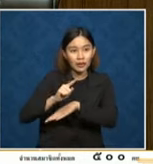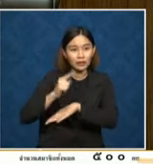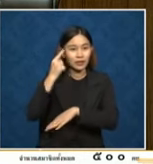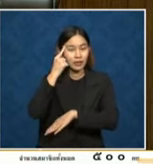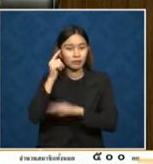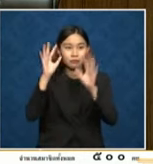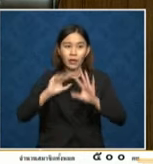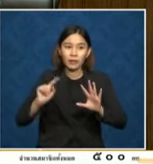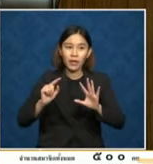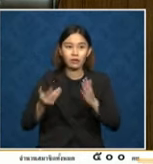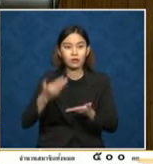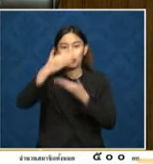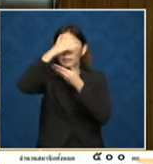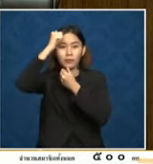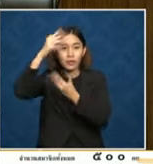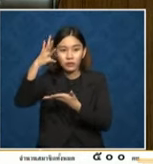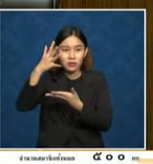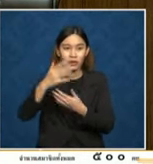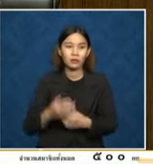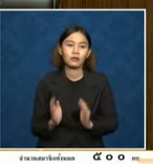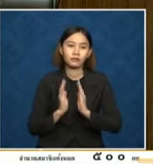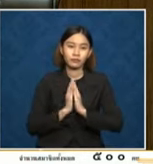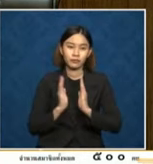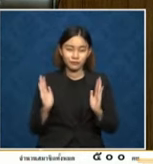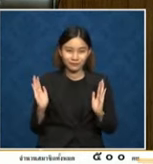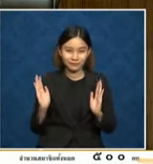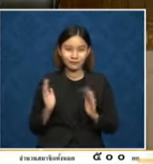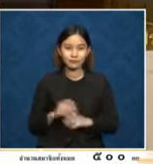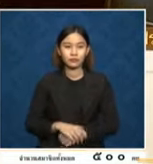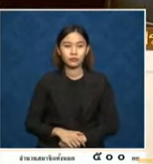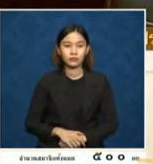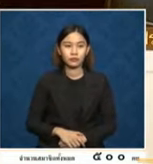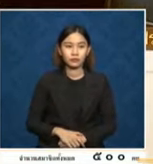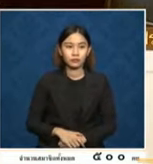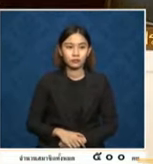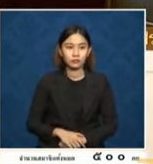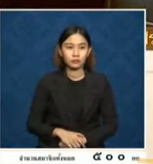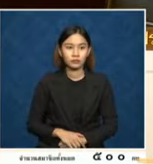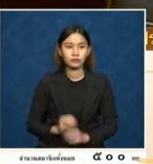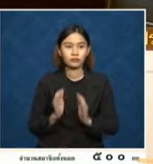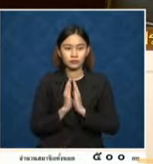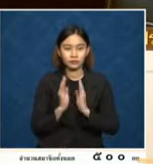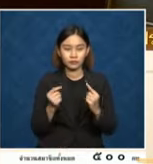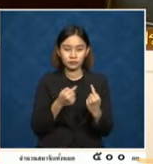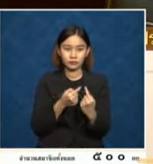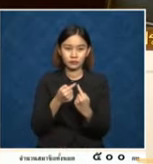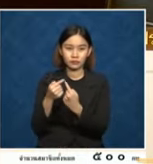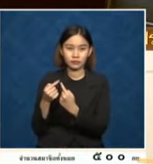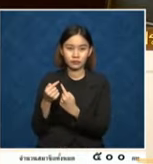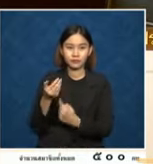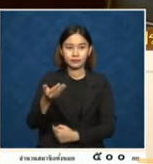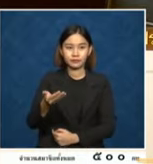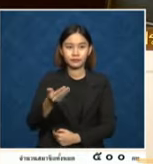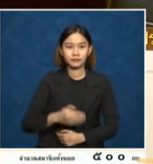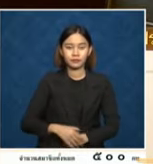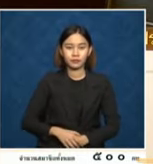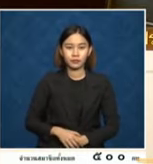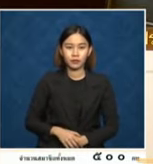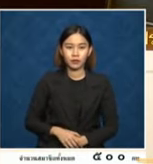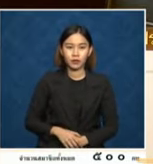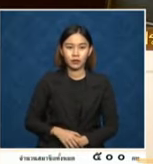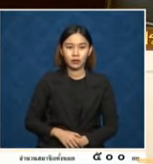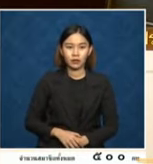แบบไหนหรือไม่สนใจครับท่านประธานขอบคุณครับท่านประธานครับ ขอบคุณครับขอเชิญท่านถนอมพงษ์หลีกภัย